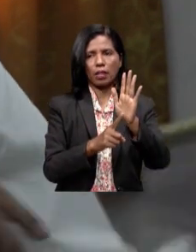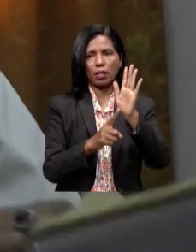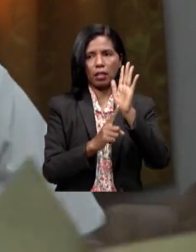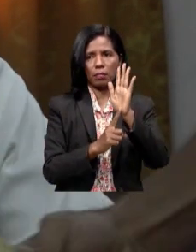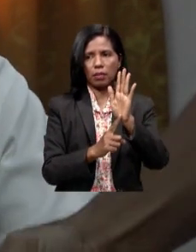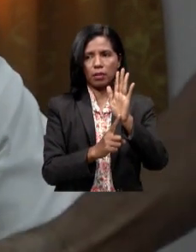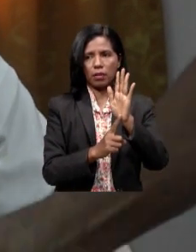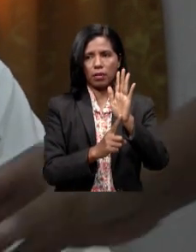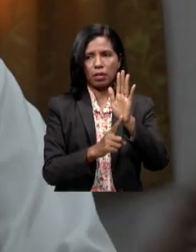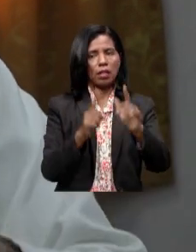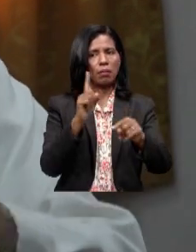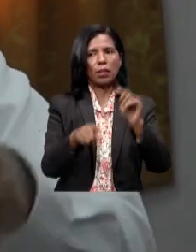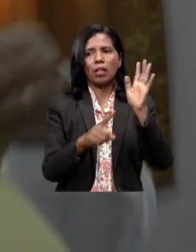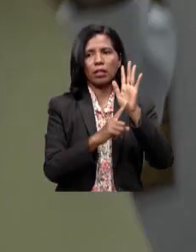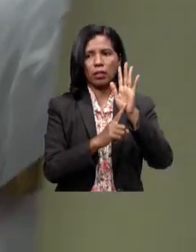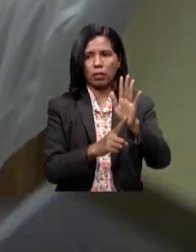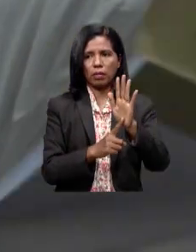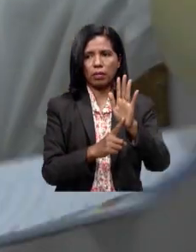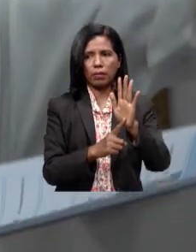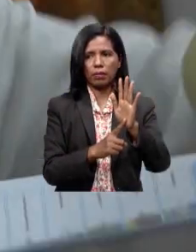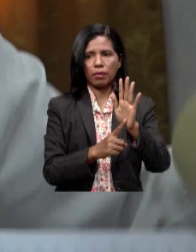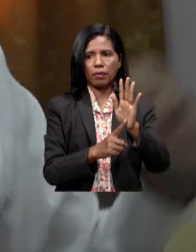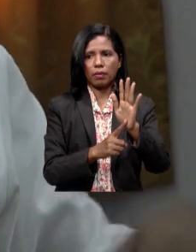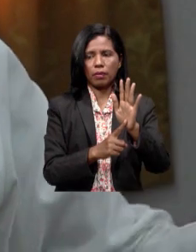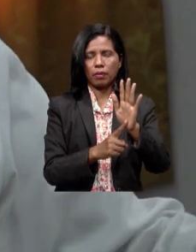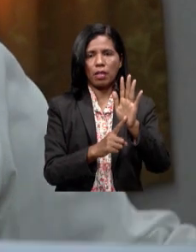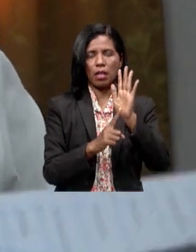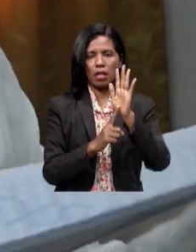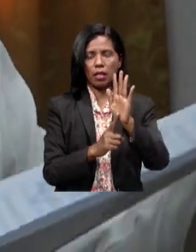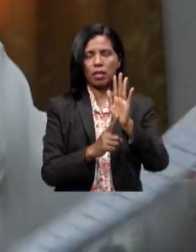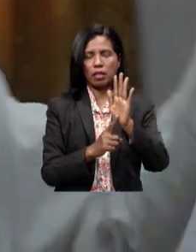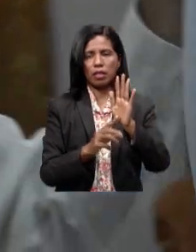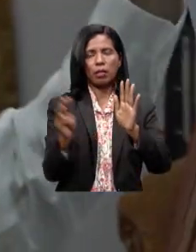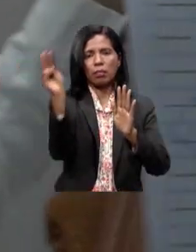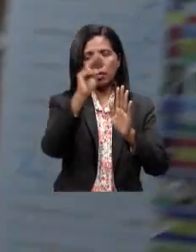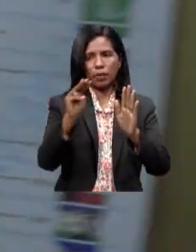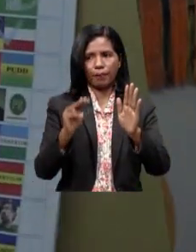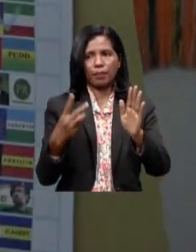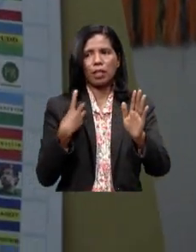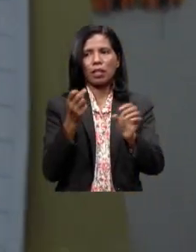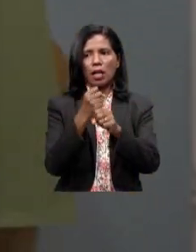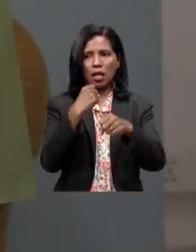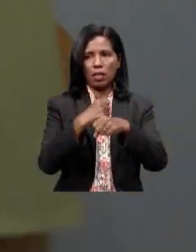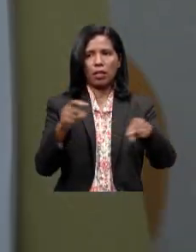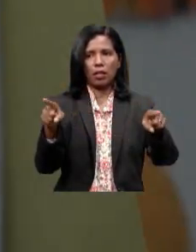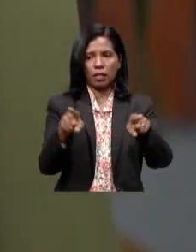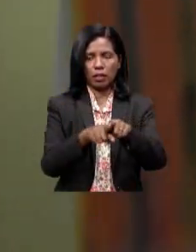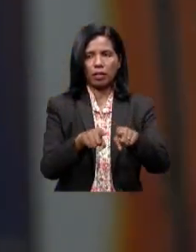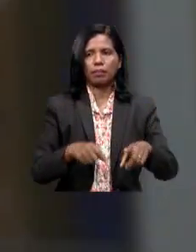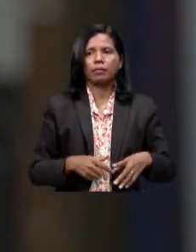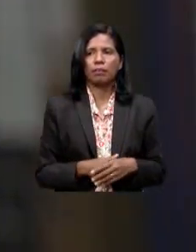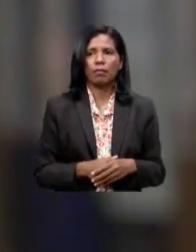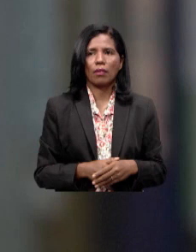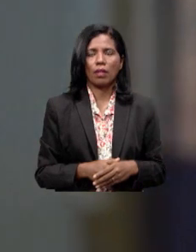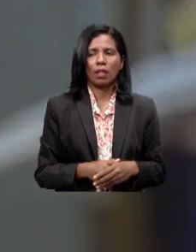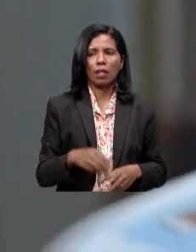halo publikas online abe han sare det pa ne yang se model ida kita produce ten han nasa ne ne model det ne be